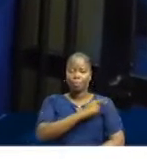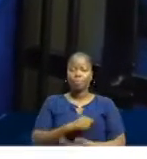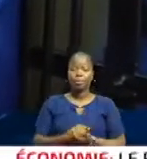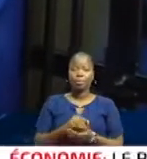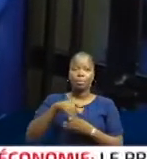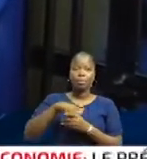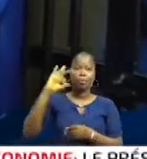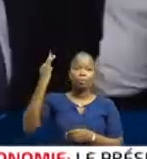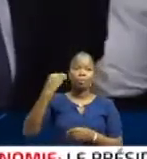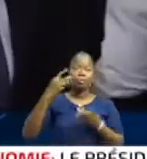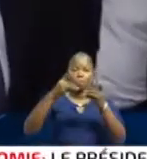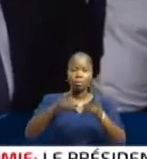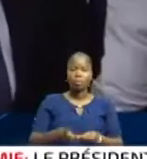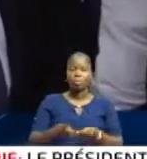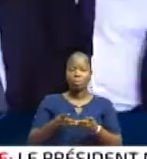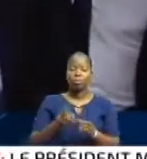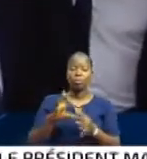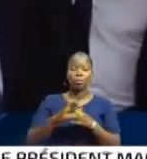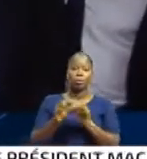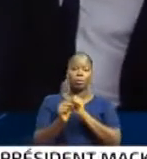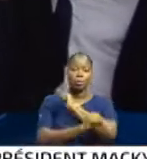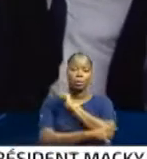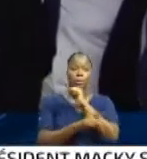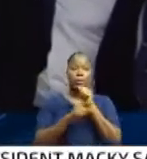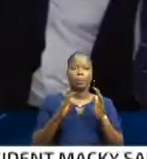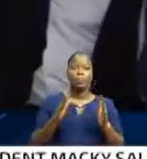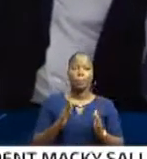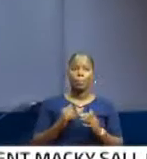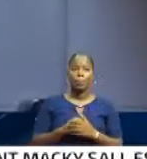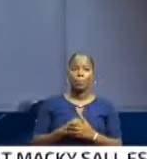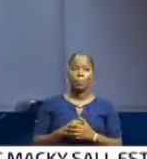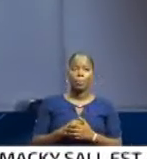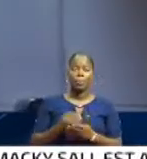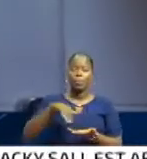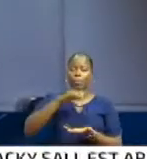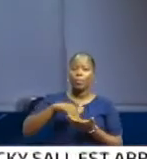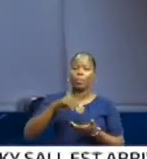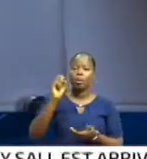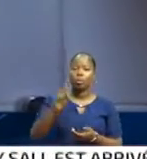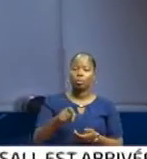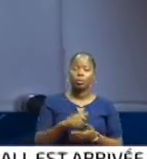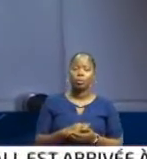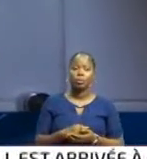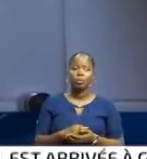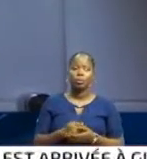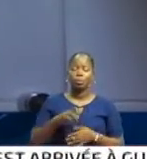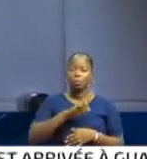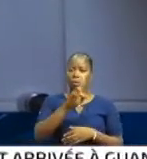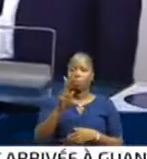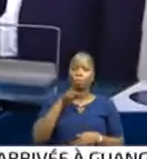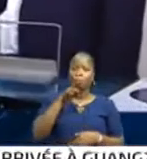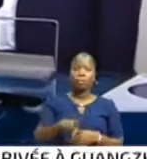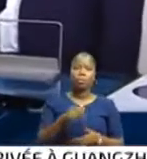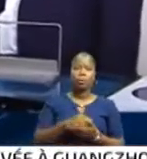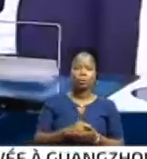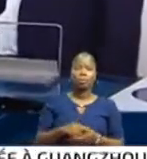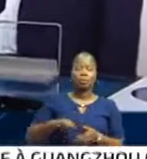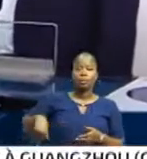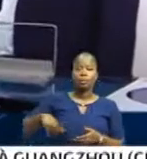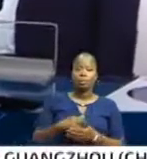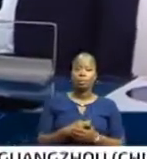la disposition du sénégal afin que le projet et du centre que basse soit une réalité équipés de matériels de dernière génération